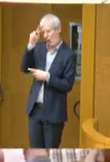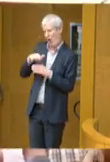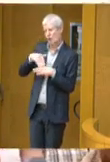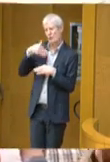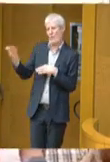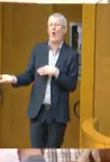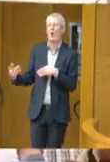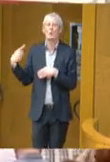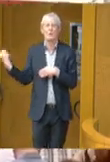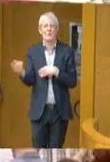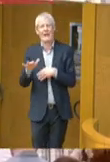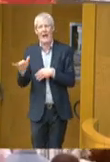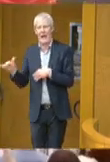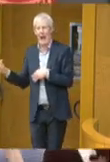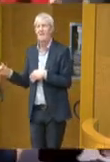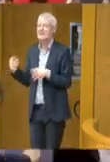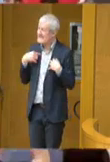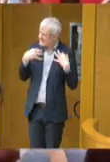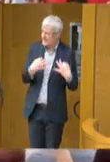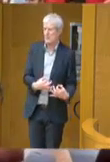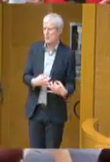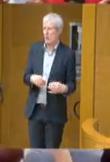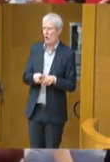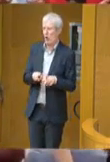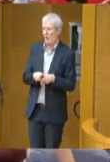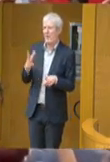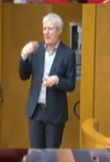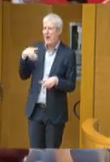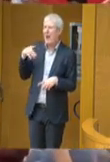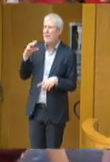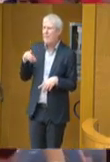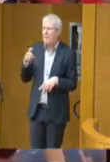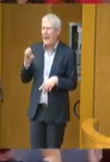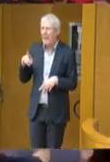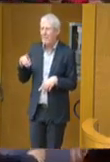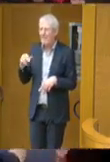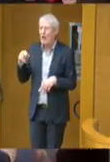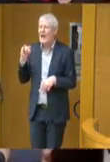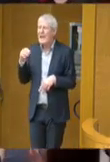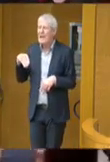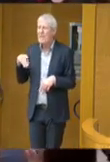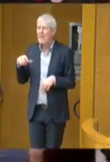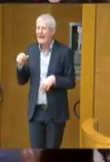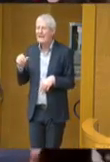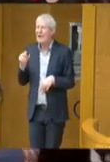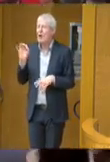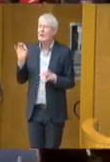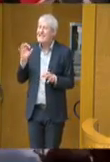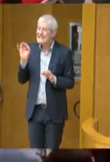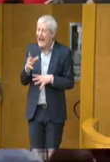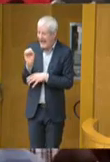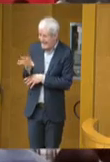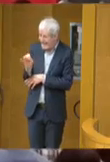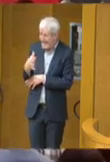anche a loro coetanei, profondamente convinte, come affermò Peppino Impastato, che se si insegnasse la bellezza alla